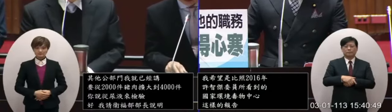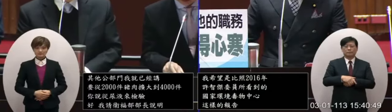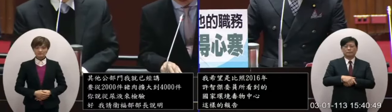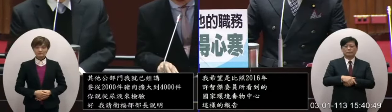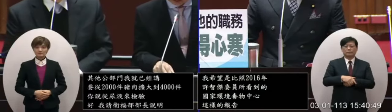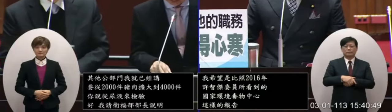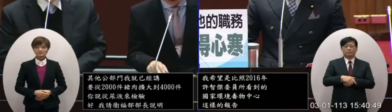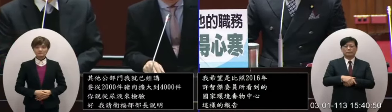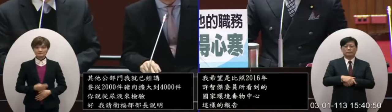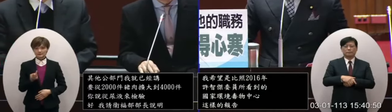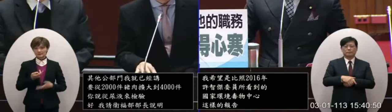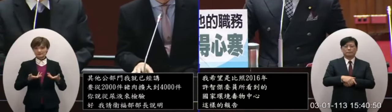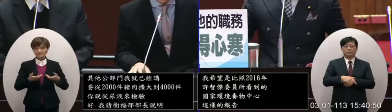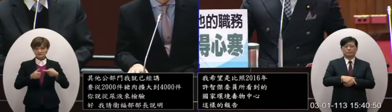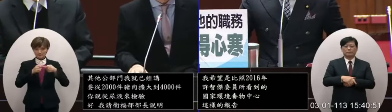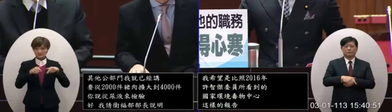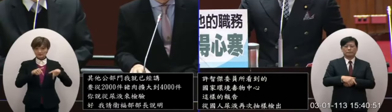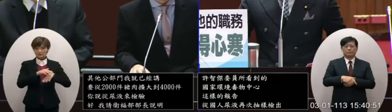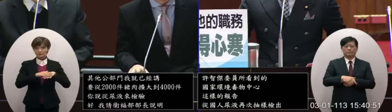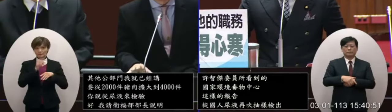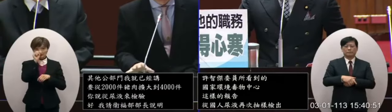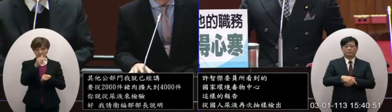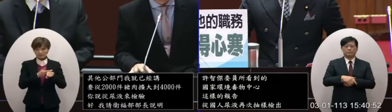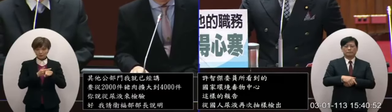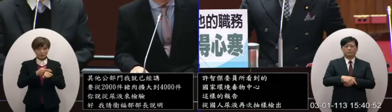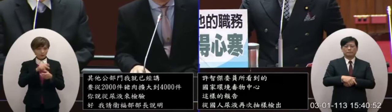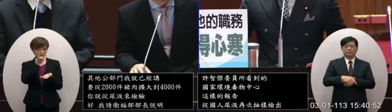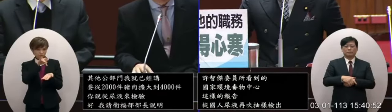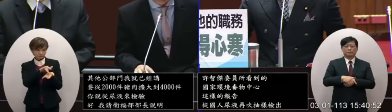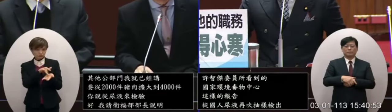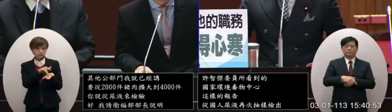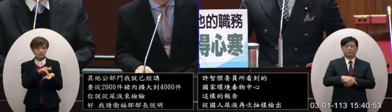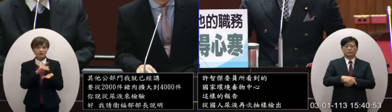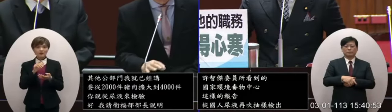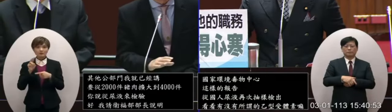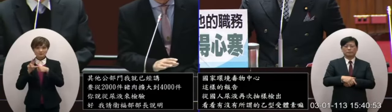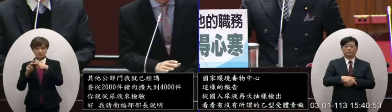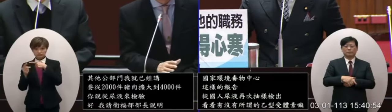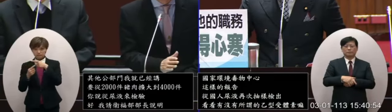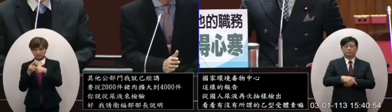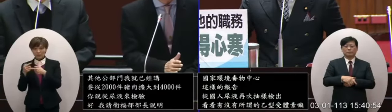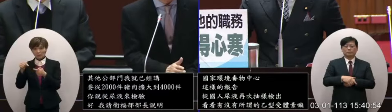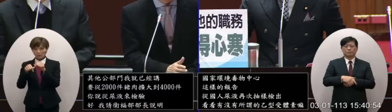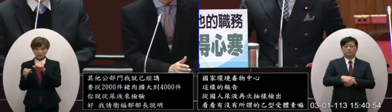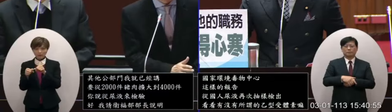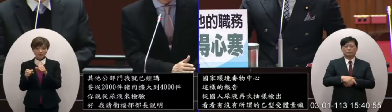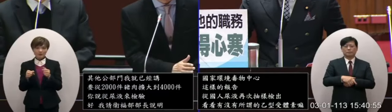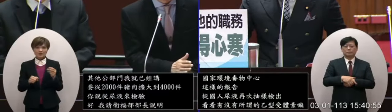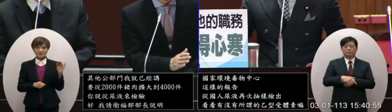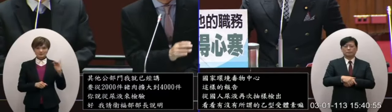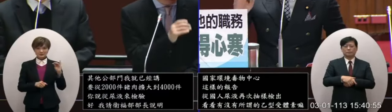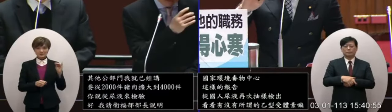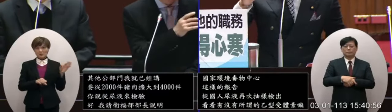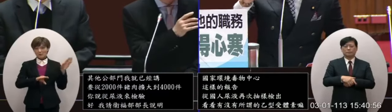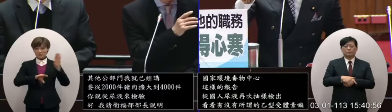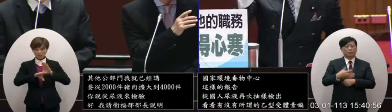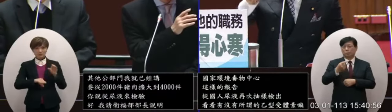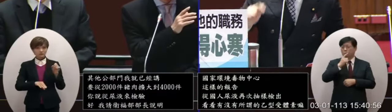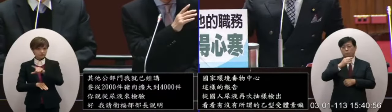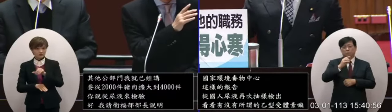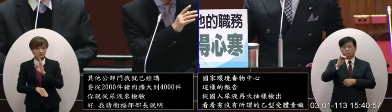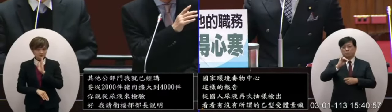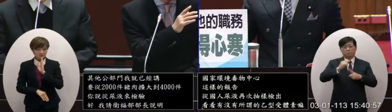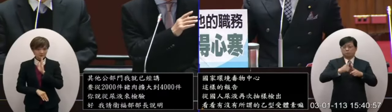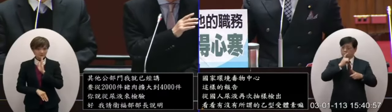刚提到说西部特罗的毒性是什么？莱克多巴的1000倍哦，那个是赖老师哈在。 我没有说1000倍，我